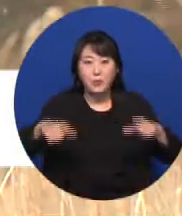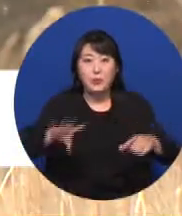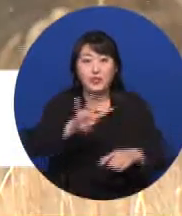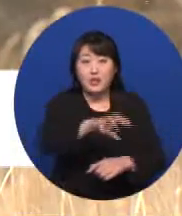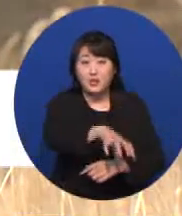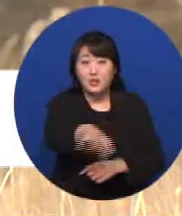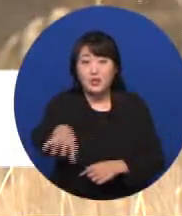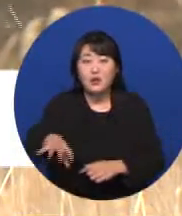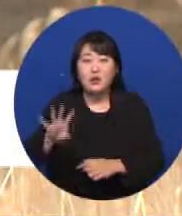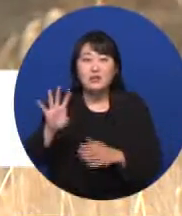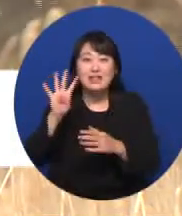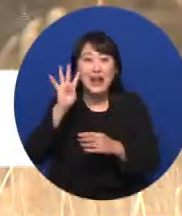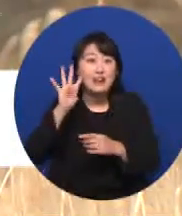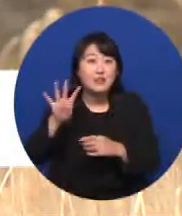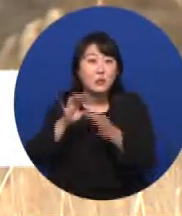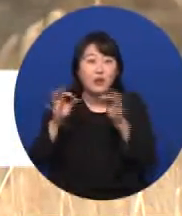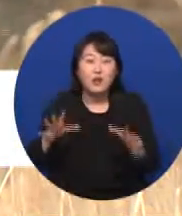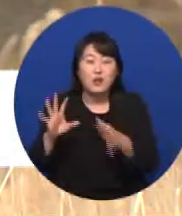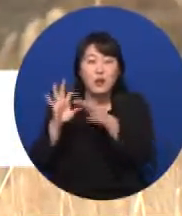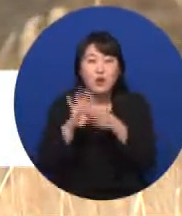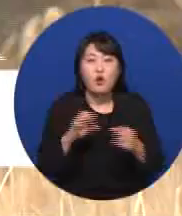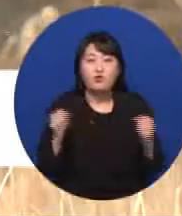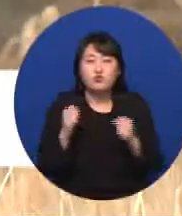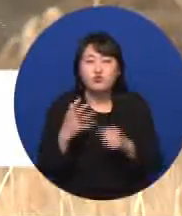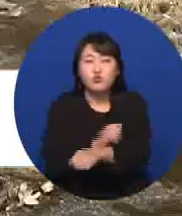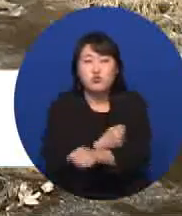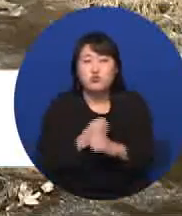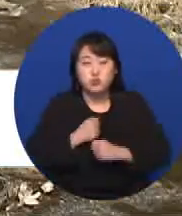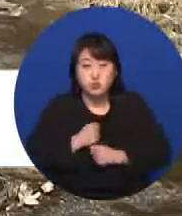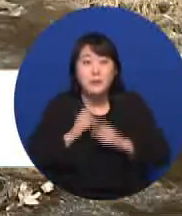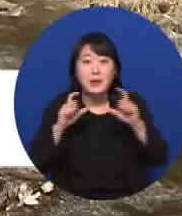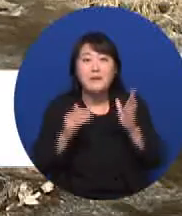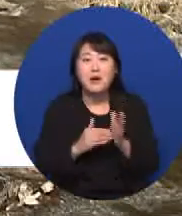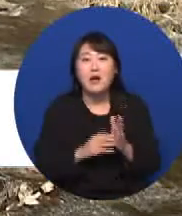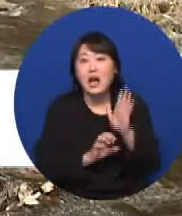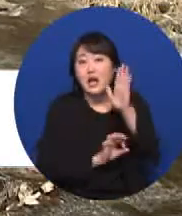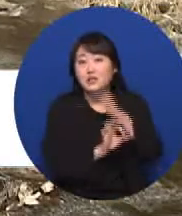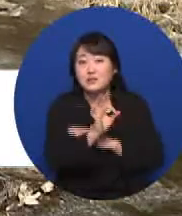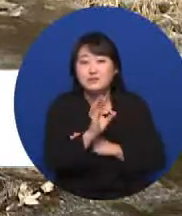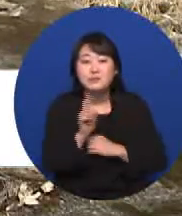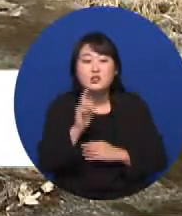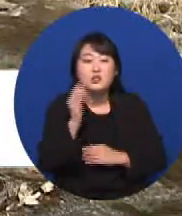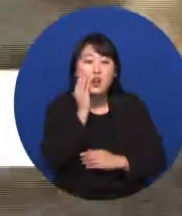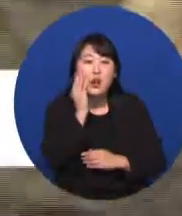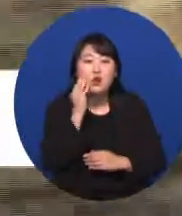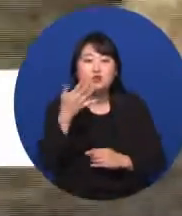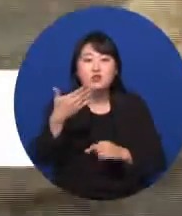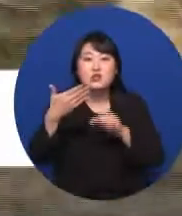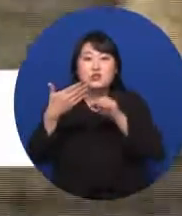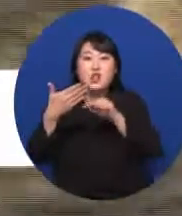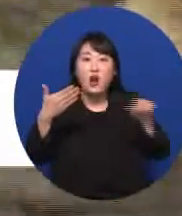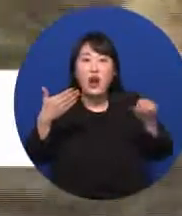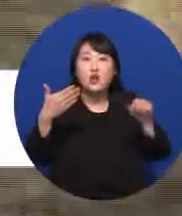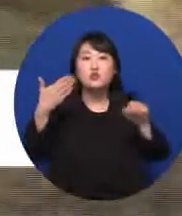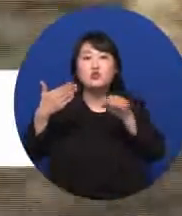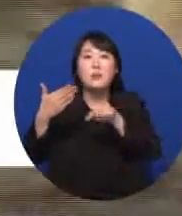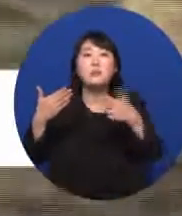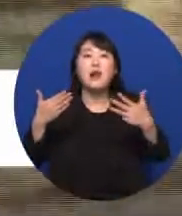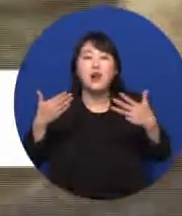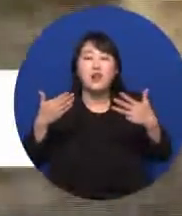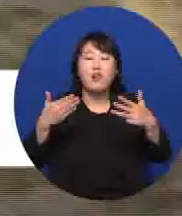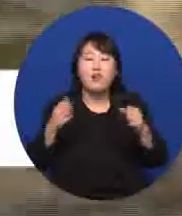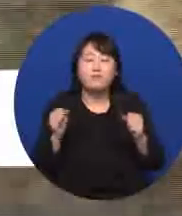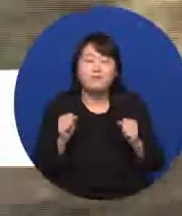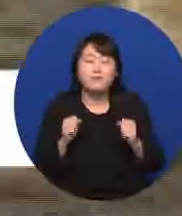군에 나 실재 한파주의보가 이어진 가운데 청양의 아침 수은주가 영하 9.8 또 를 기록하는 등 오늘도 많이